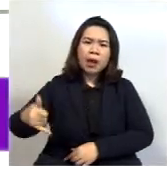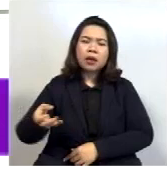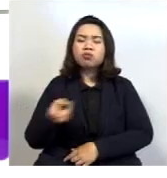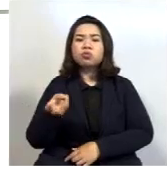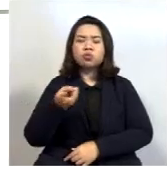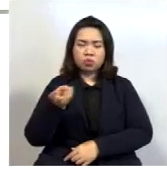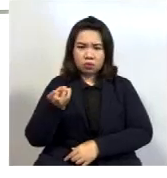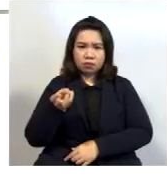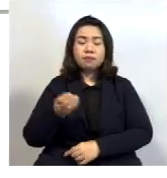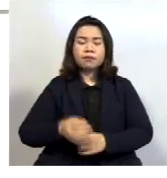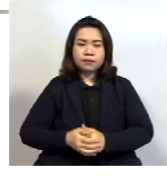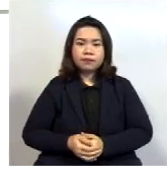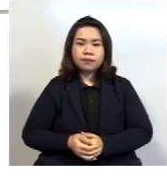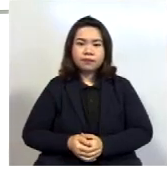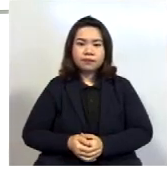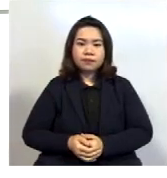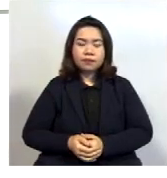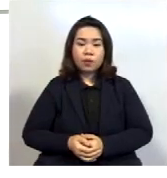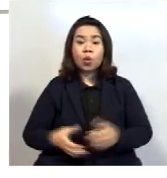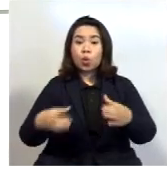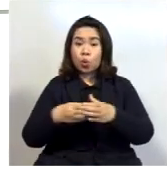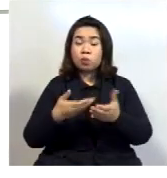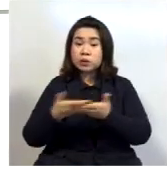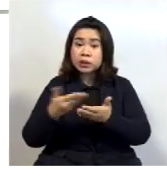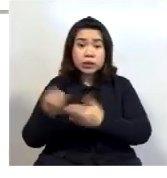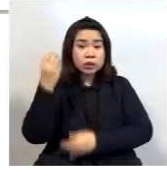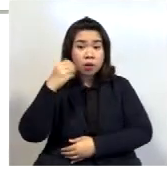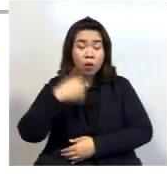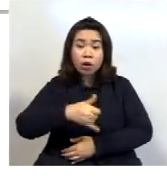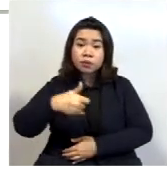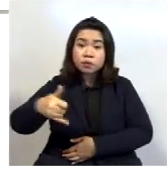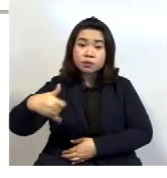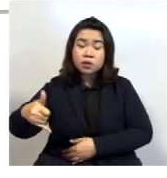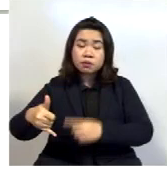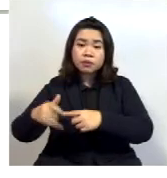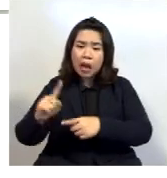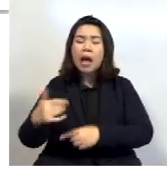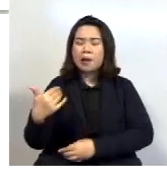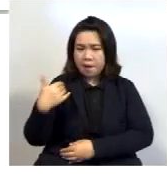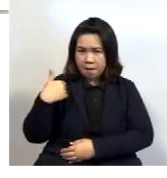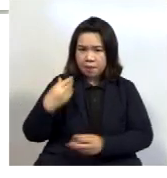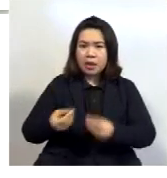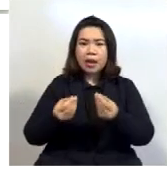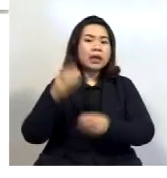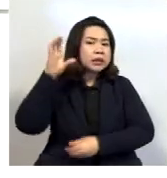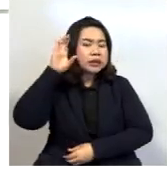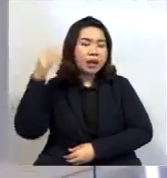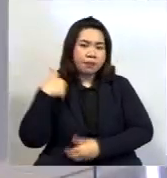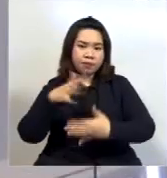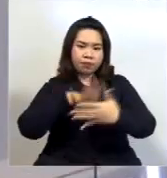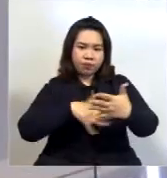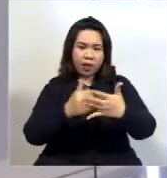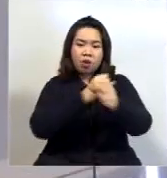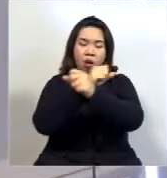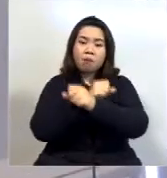สรรพสินค้าที่ลดน้อยลงส่วนกลุ่มลูกค้าที่ยังออกมาจับจ่ายซื้อของทางห้างก็สร้างความเชื่อมั่นด้วยการเพิ่มมาตร